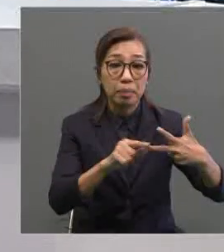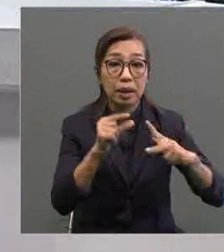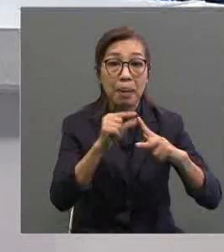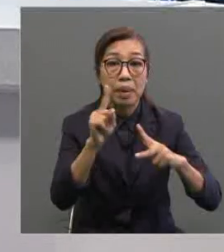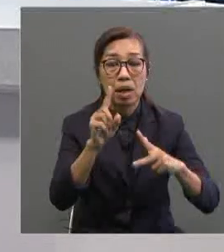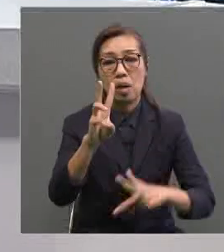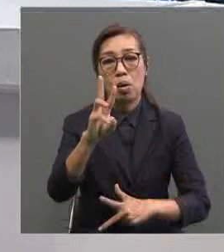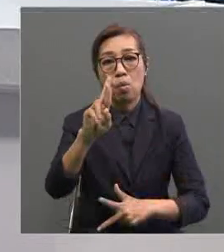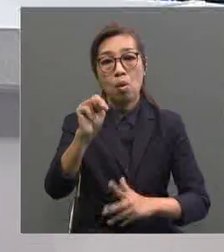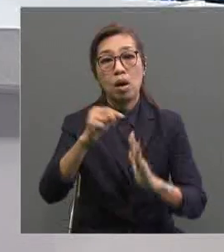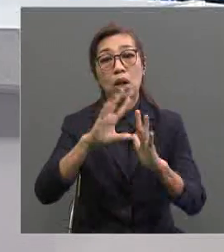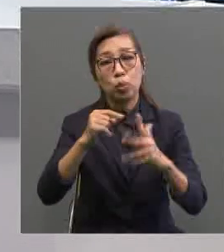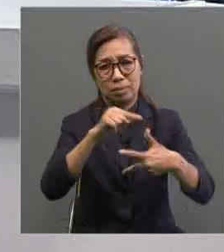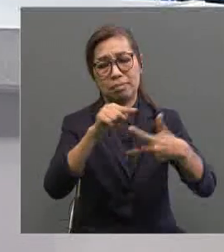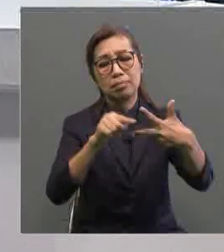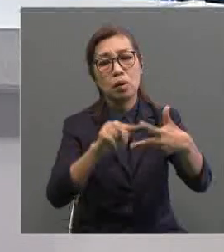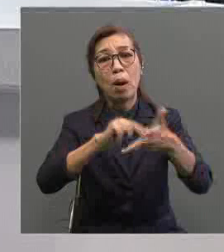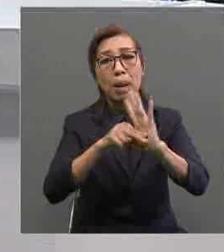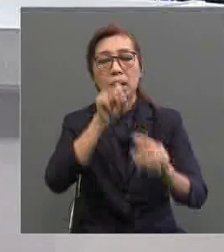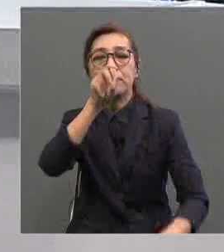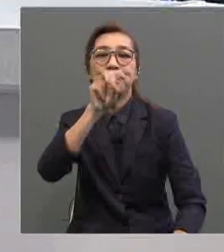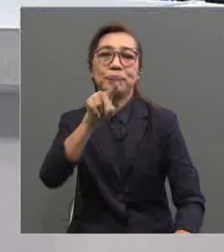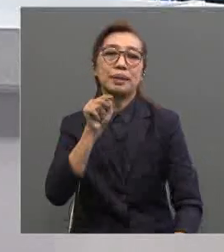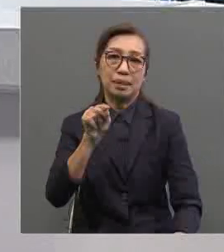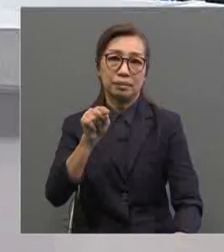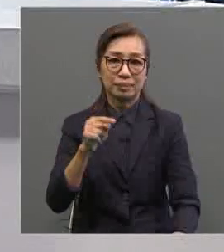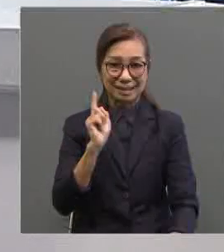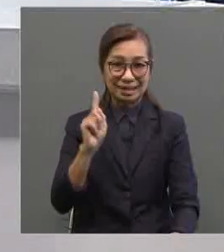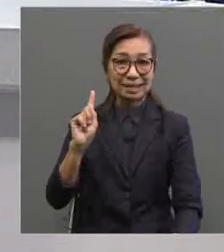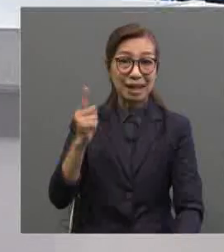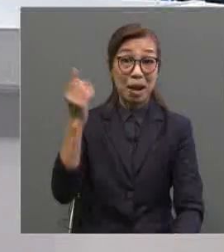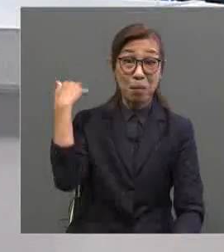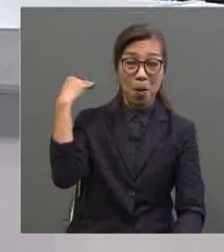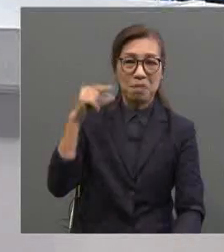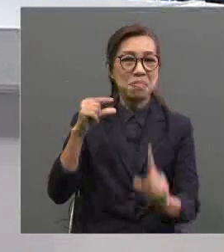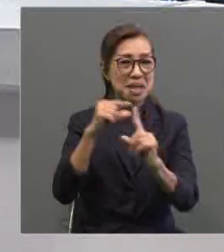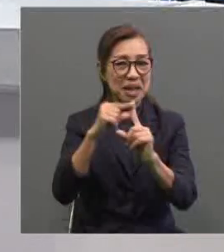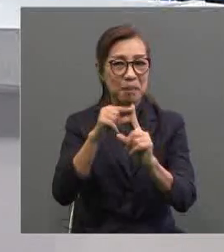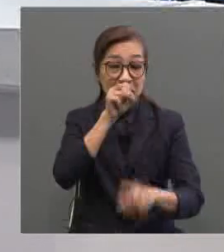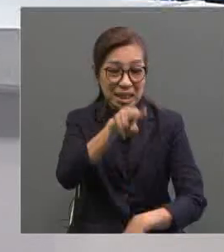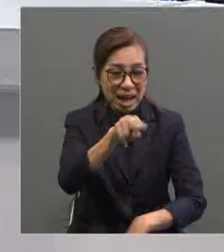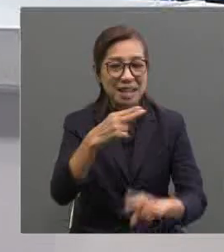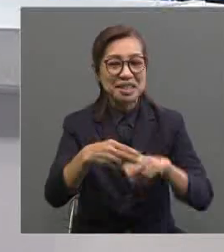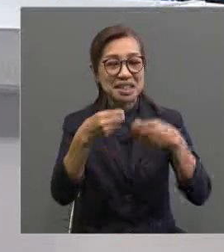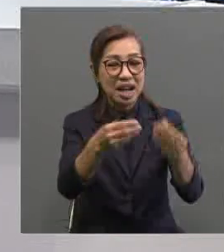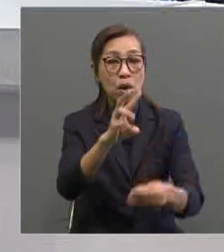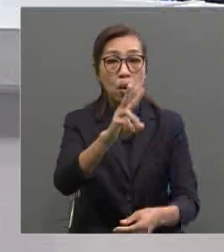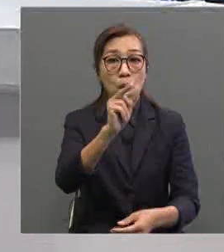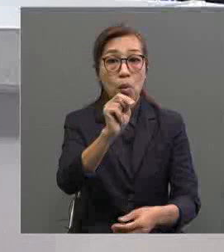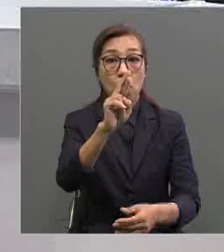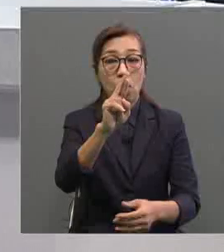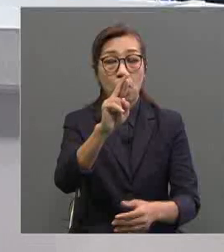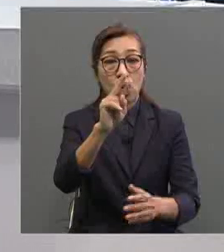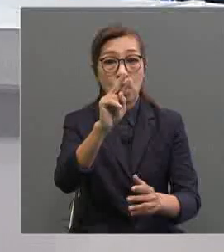วรนุชนั่นเองตอนมีข่าวเลยนะเชื่อป่ะผมสงสารคนชื่อวรนุชเลยอ่ะเพราะฉะนั้นคือเอาเป็นว่านี่คือ